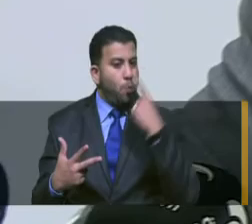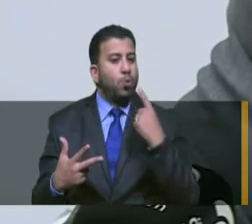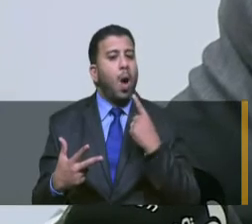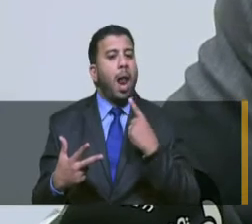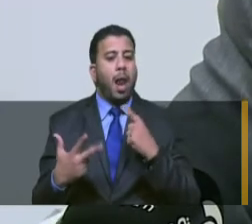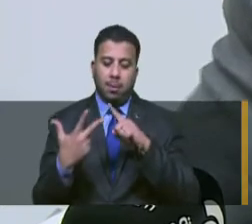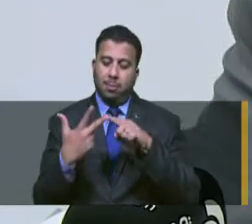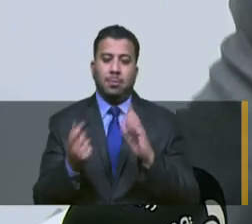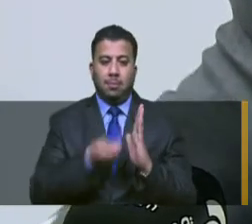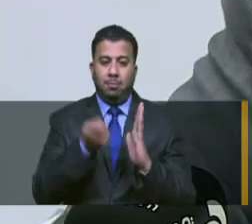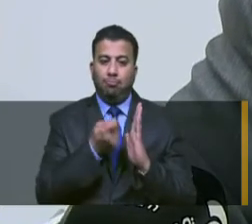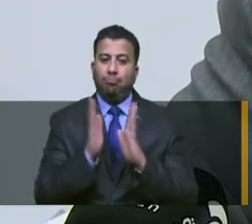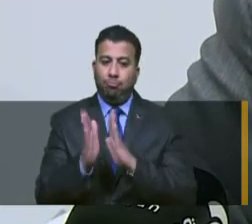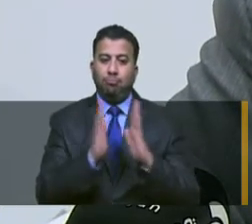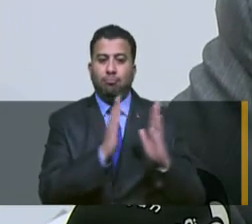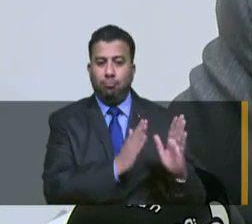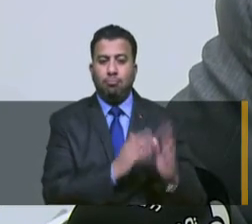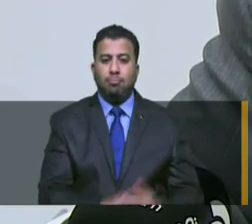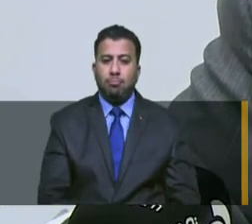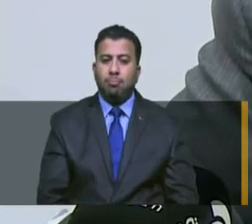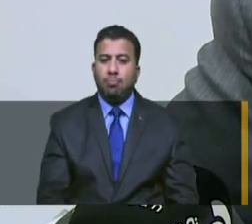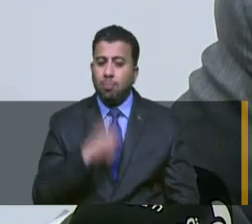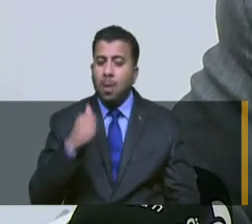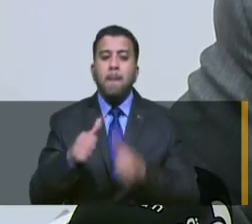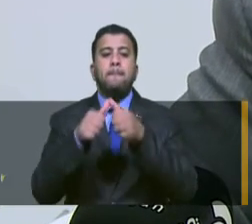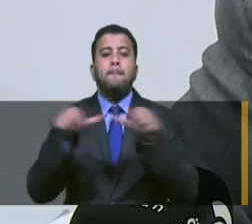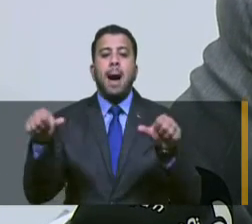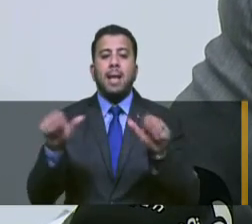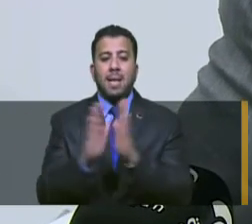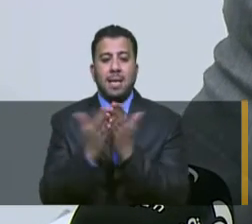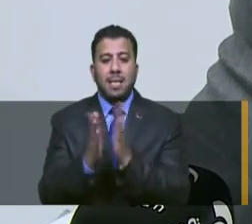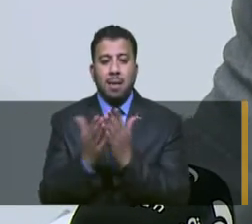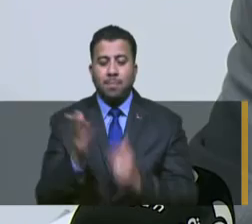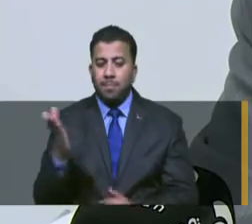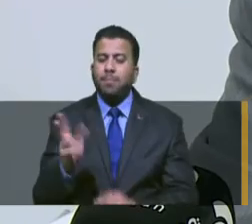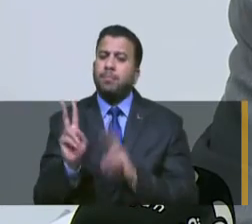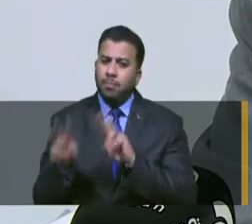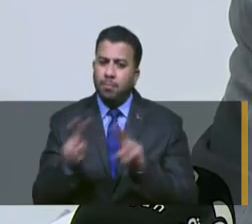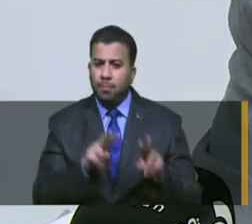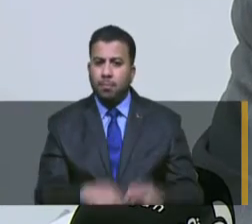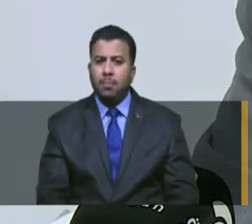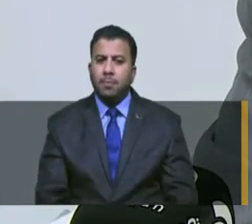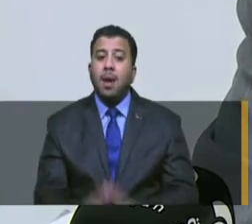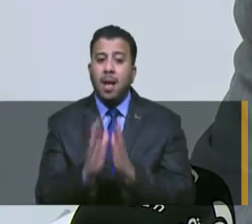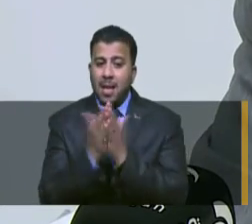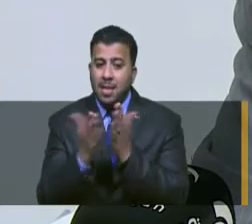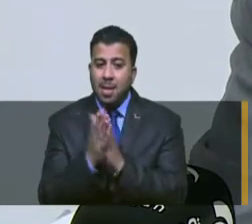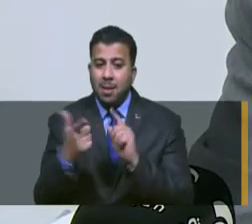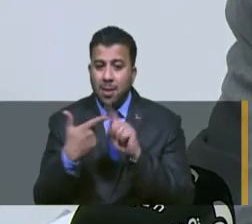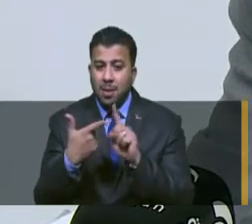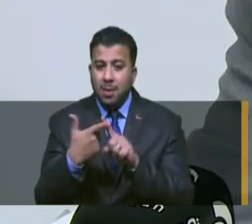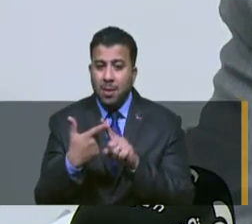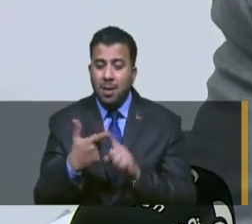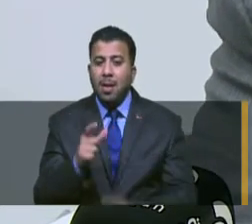واحد إن شاء الله بعد يصدر في معرض الكتاب. عندي كذلك كتاب اسمه